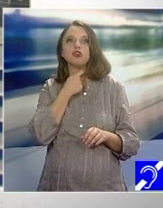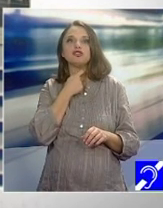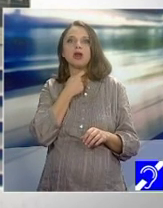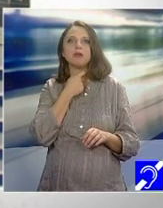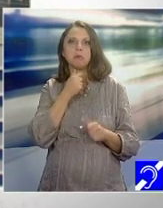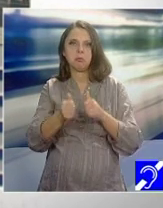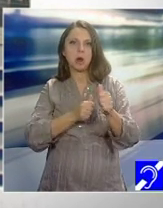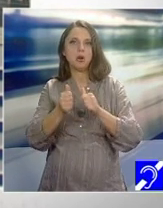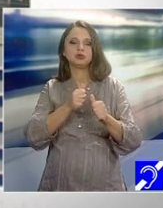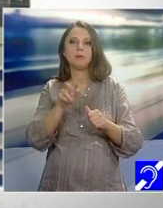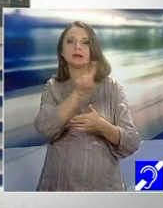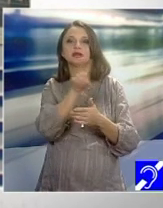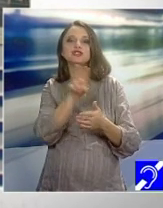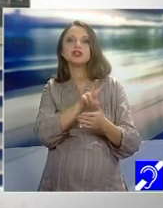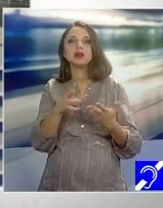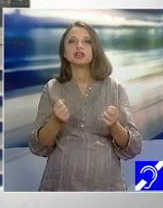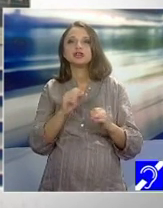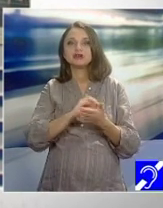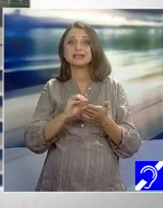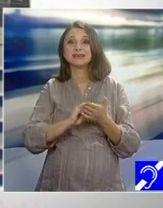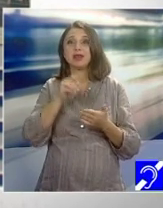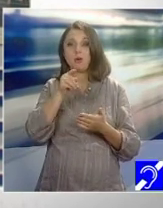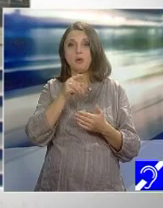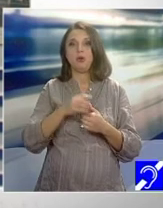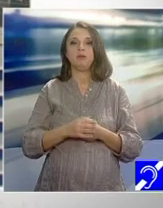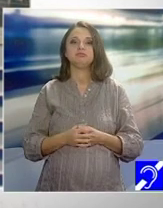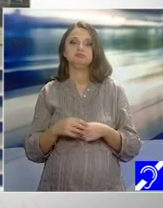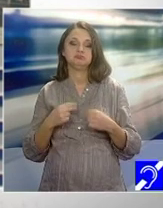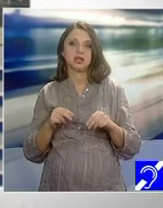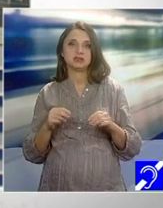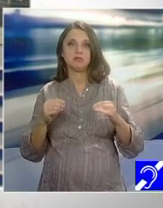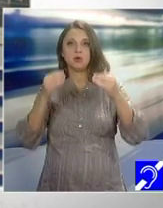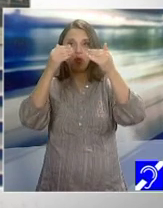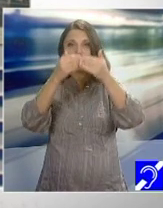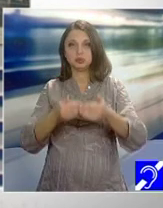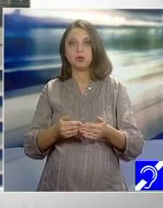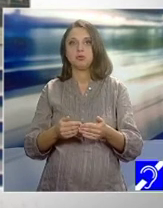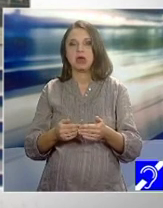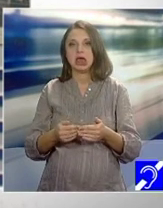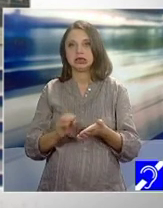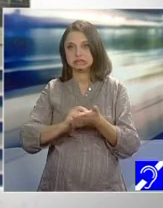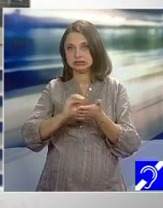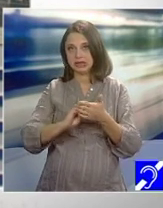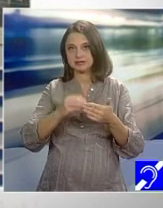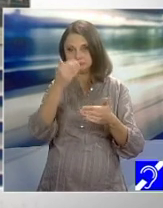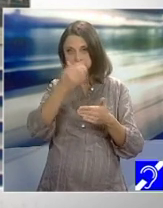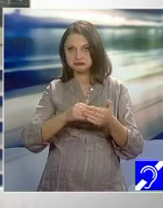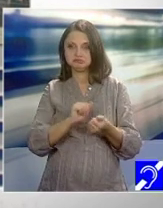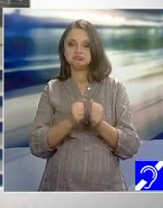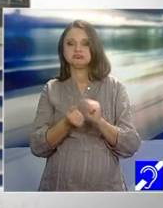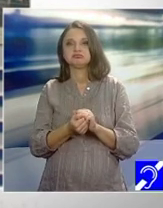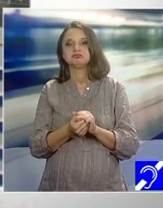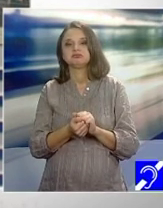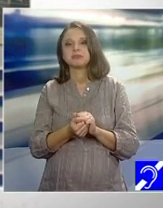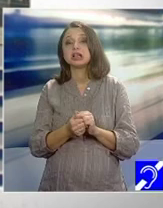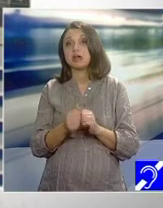exemplu, într-un document text, prin folderele din calculator, dar și pe browsere pe